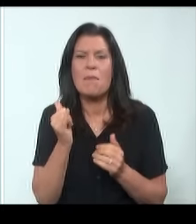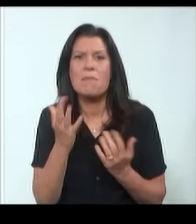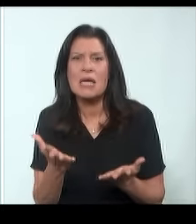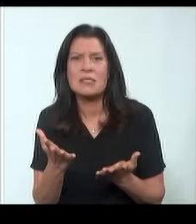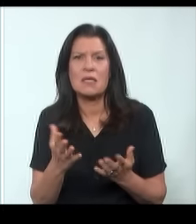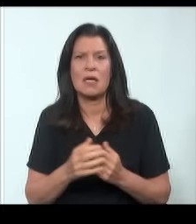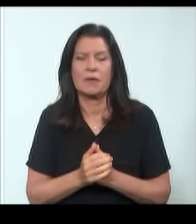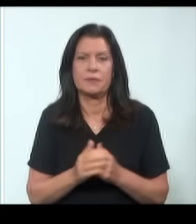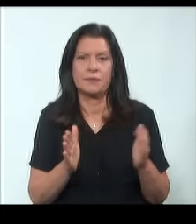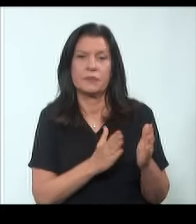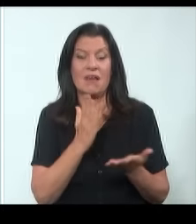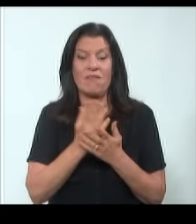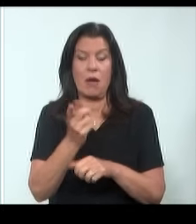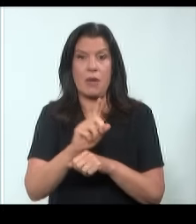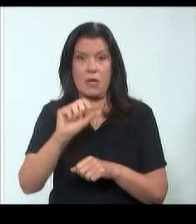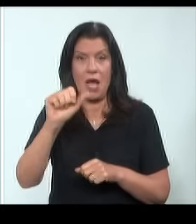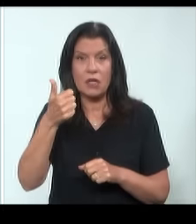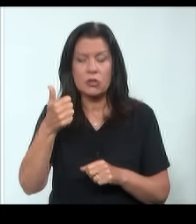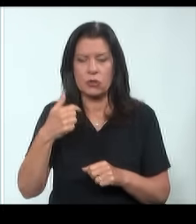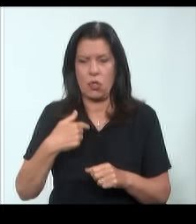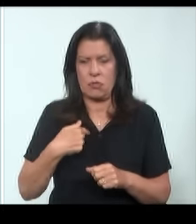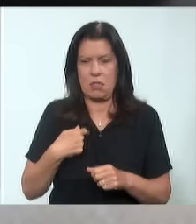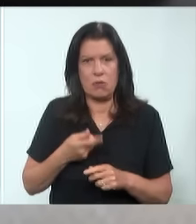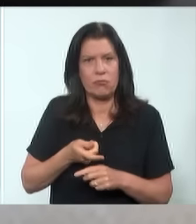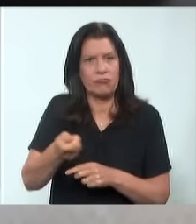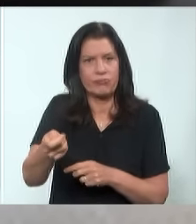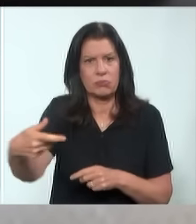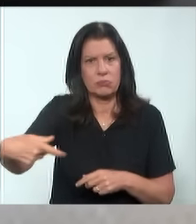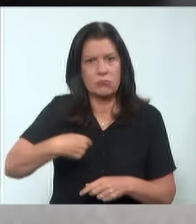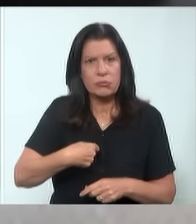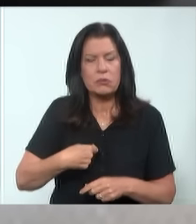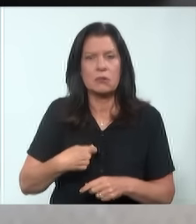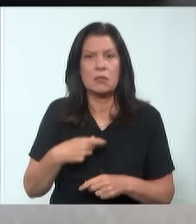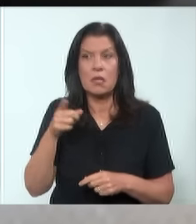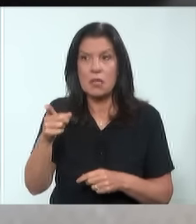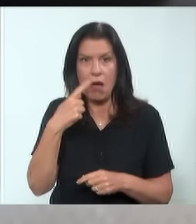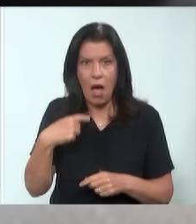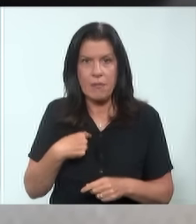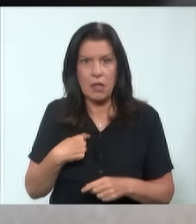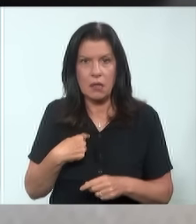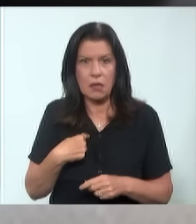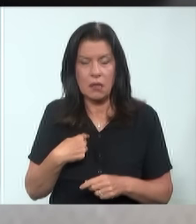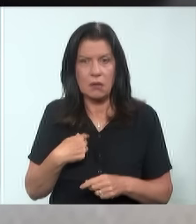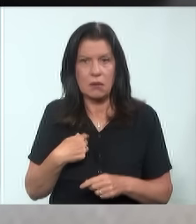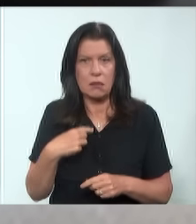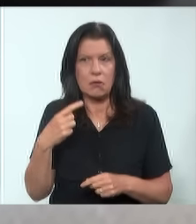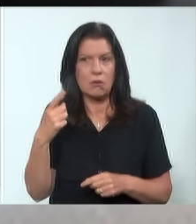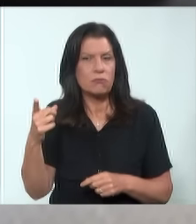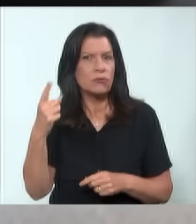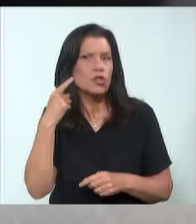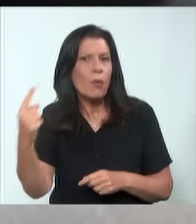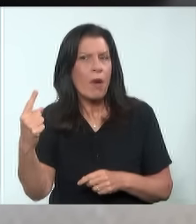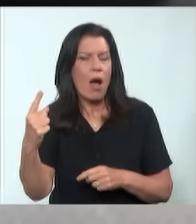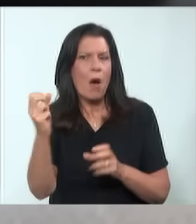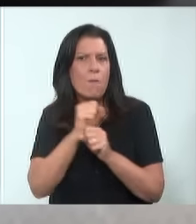מהרגע הראשון שאני מתכתבת איתה, היא כבר בתוך האירוע, והיא אומרת לי, אמא, אני שומעת בומים ויריות,